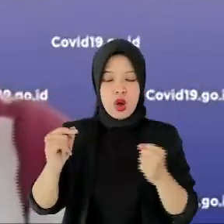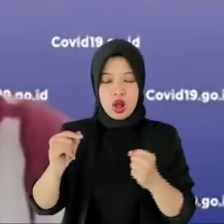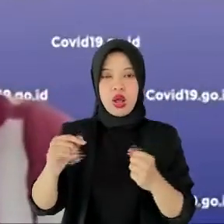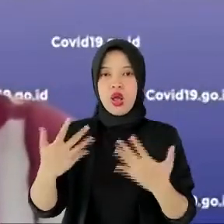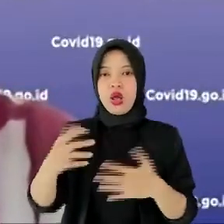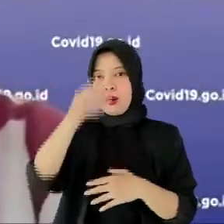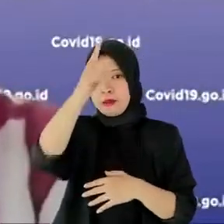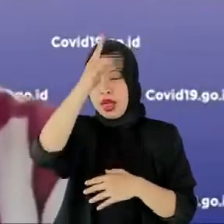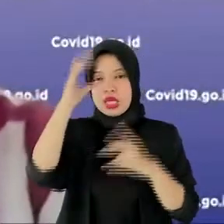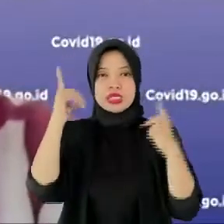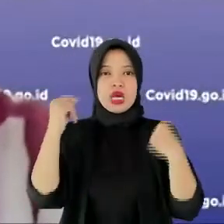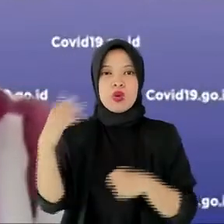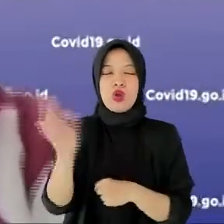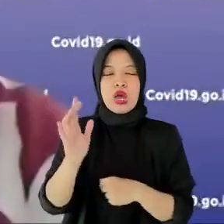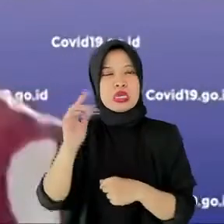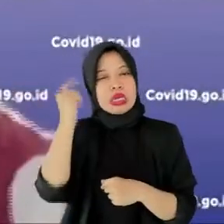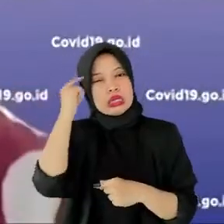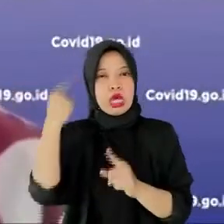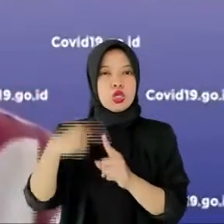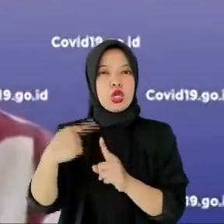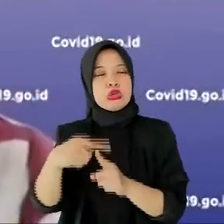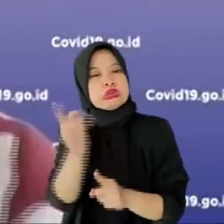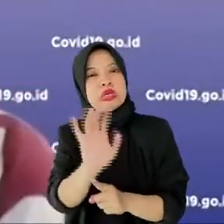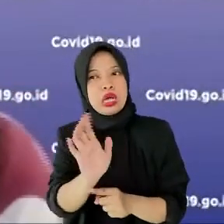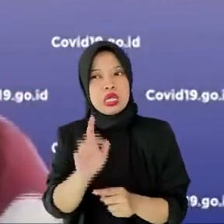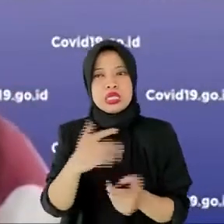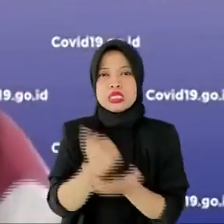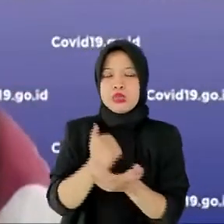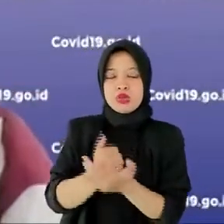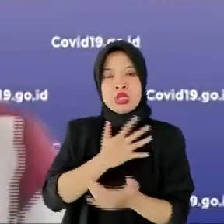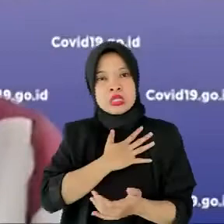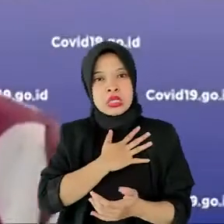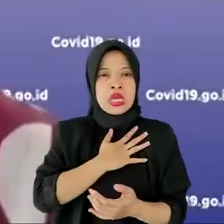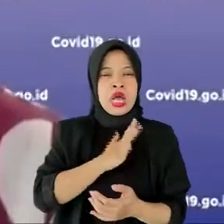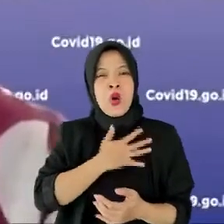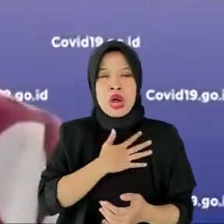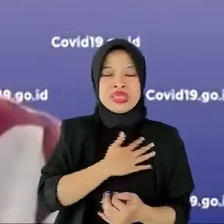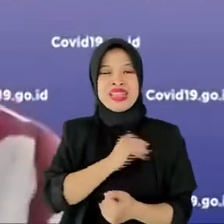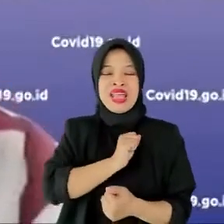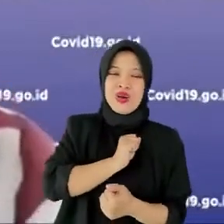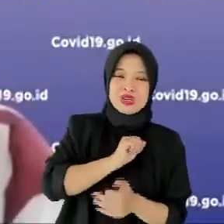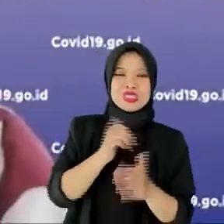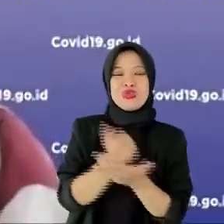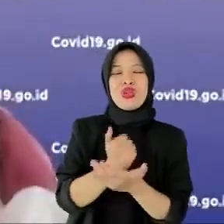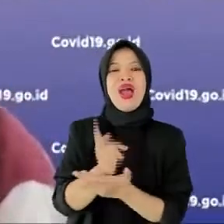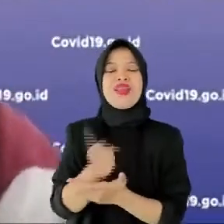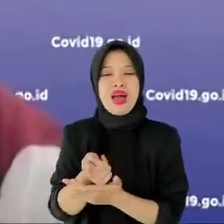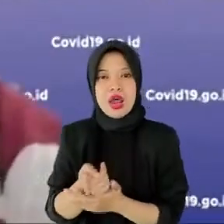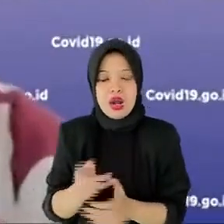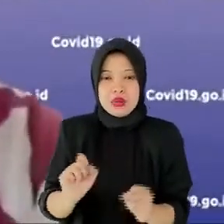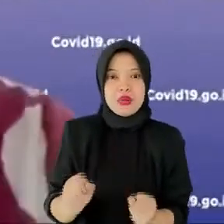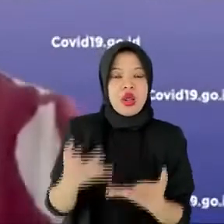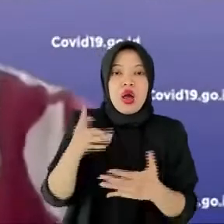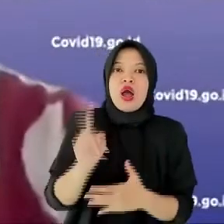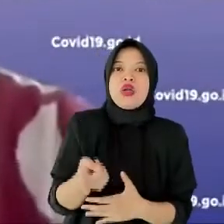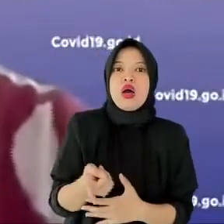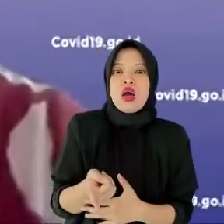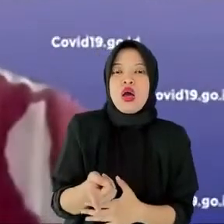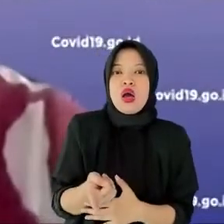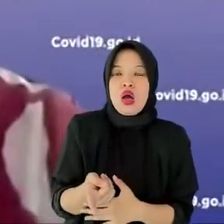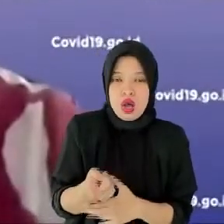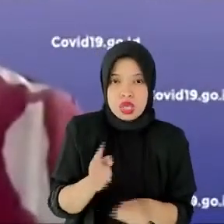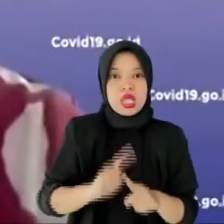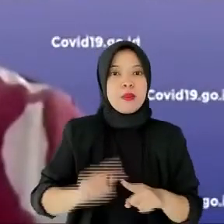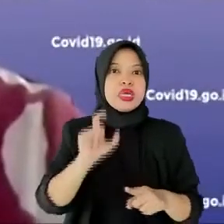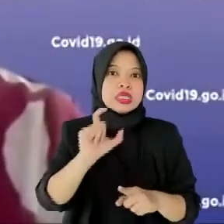luar Jawa Bali. Sebetulnya bukan prediksi. Kita juga sebetulnya sudah menakutkan hal ini akan terjadi, dan yang sebenarnya emang terjadi. Cuma yang